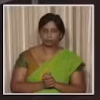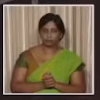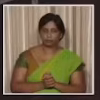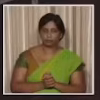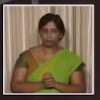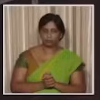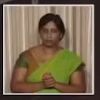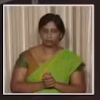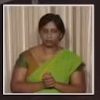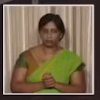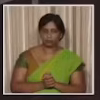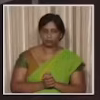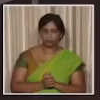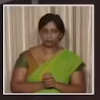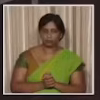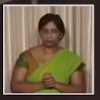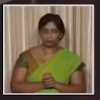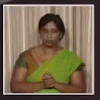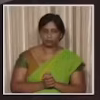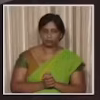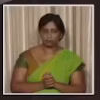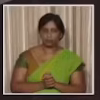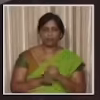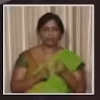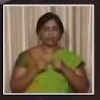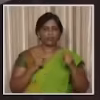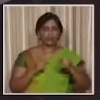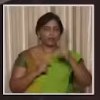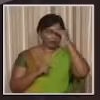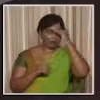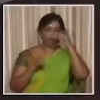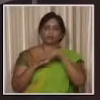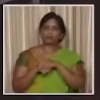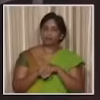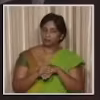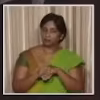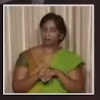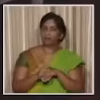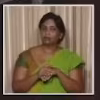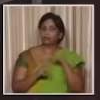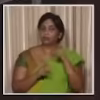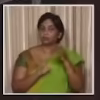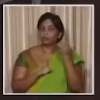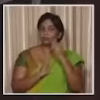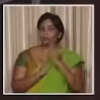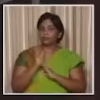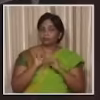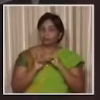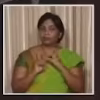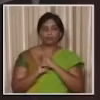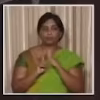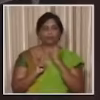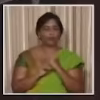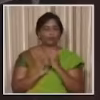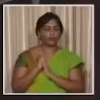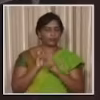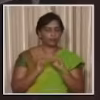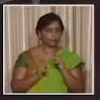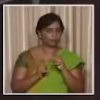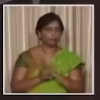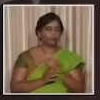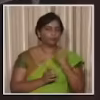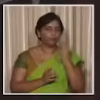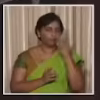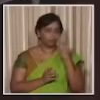Ilangkata garu sabhapathitumani ape vipakshanayaka tumat inna nisa etuma hitapu amatyanshaya sanskrutika amatyanshaya api